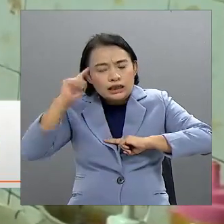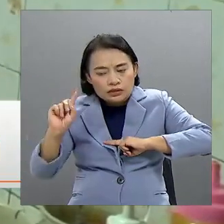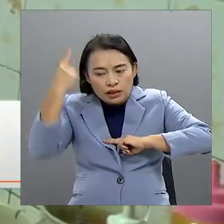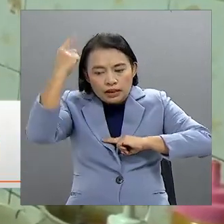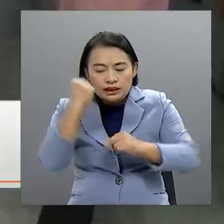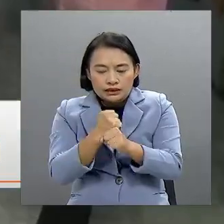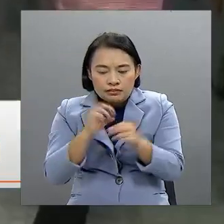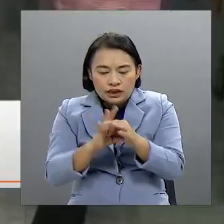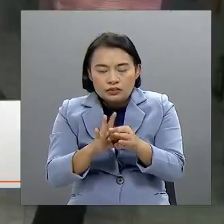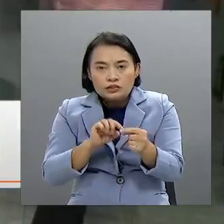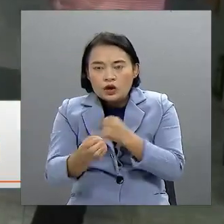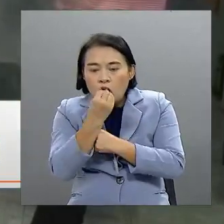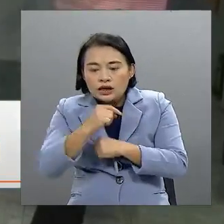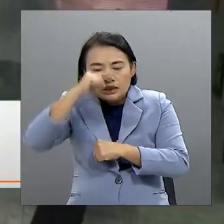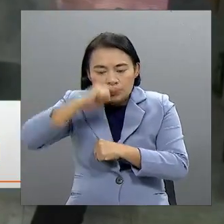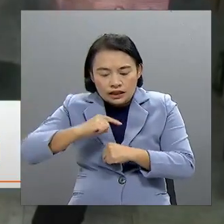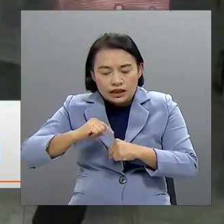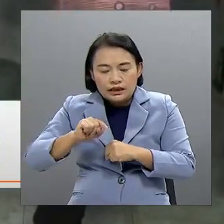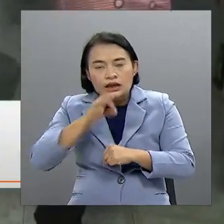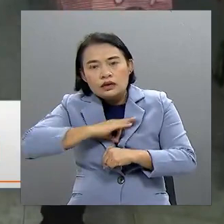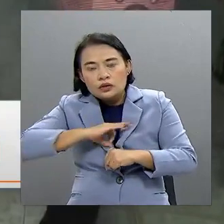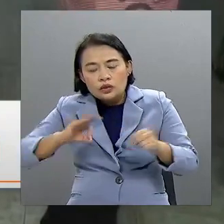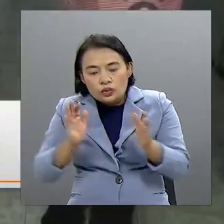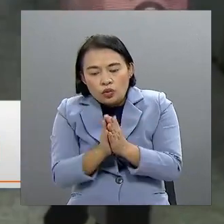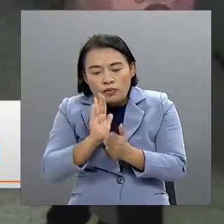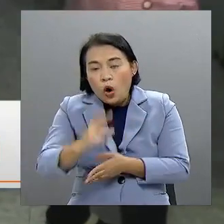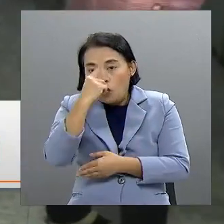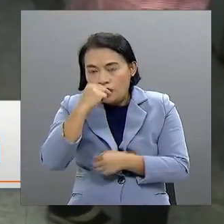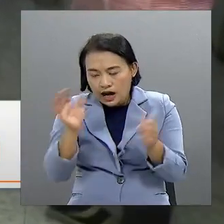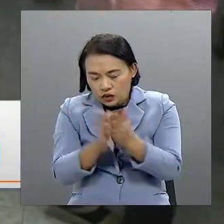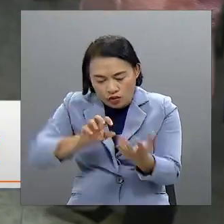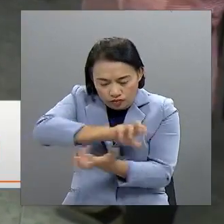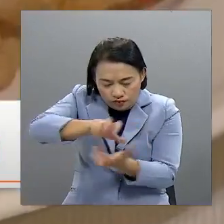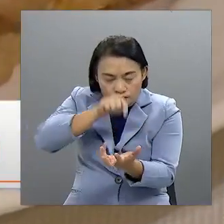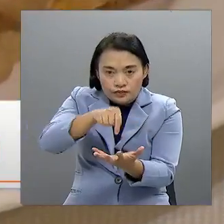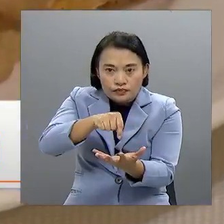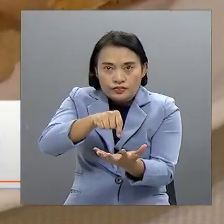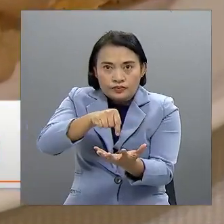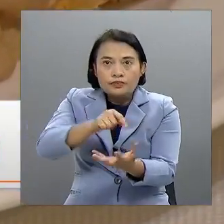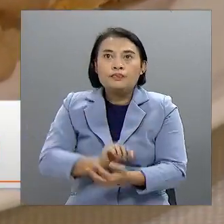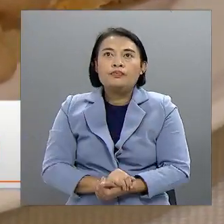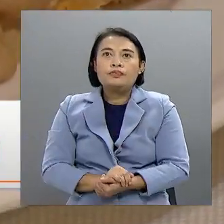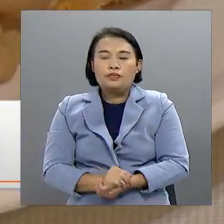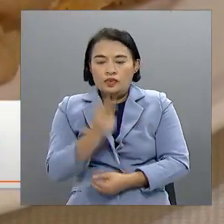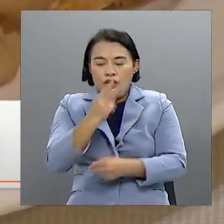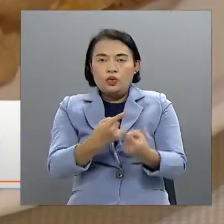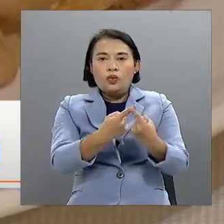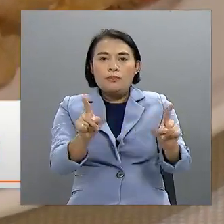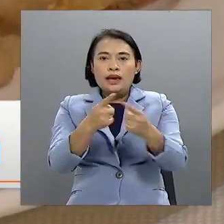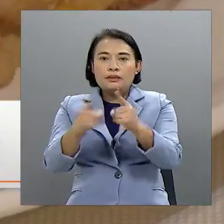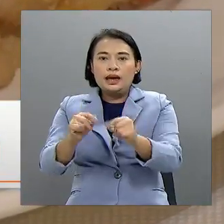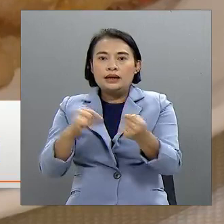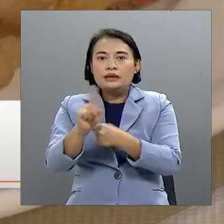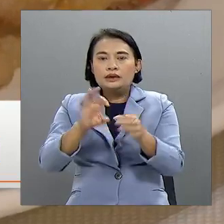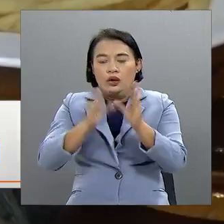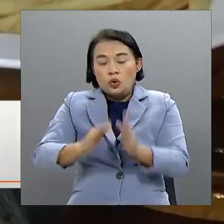ที่มีกลิ่นอายความเป็นต่างประเทศนิดนึง เขาท่านะเพราะว่าหนึ่งเนี่ยก็เป็นความแปลกใหม่ของคนไทยที่จะได้กินอาหาร